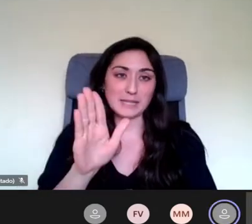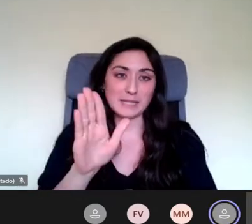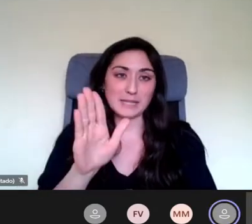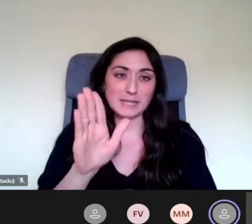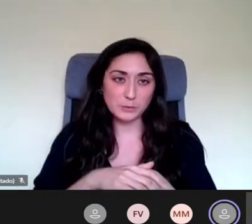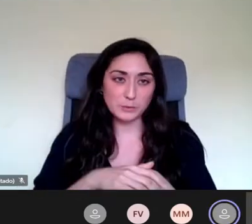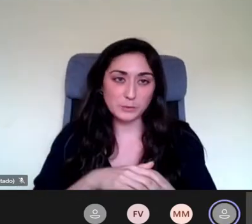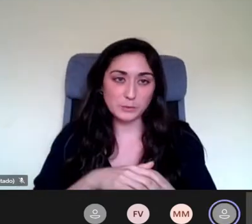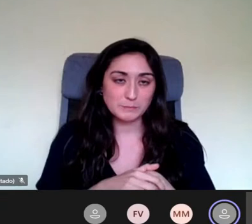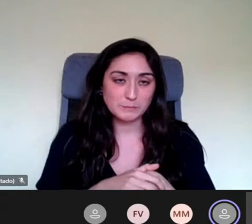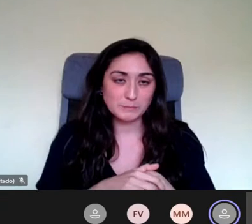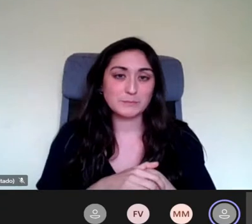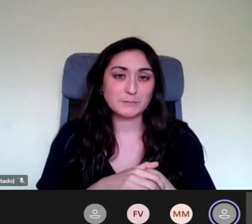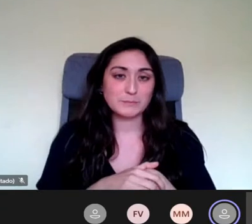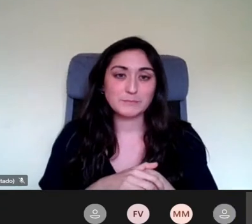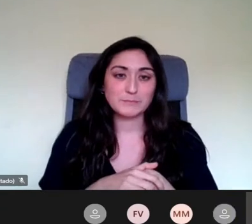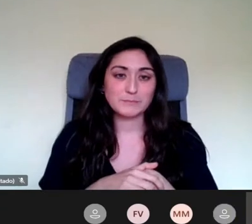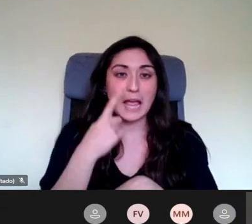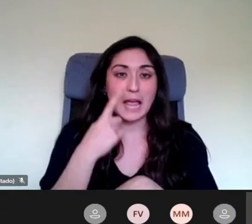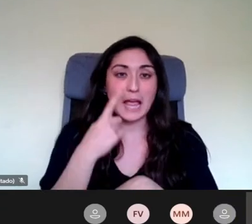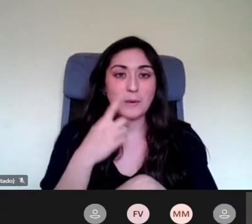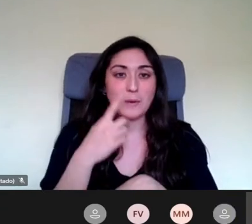A veure si...